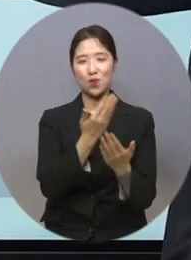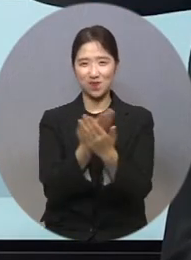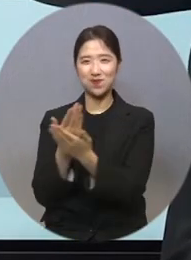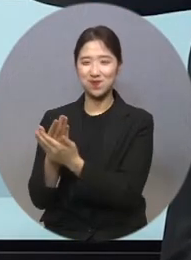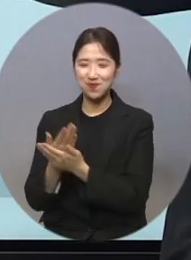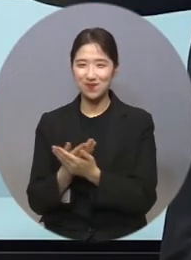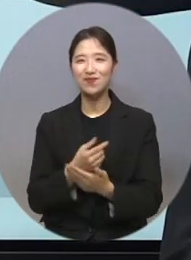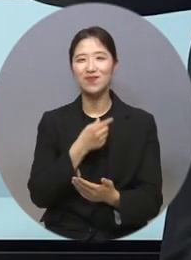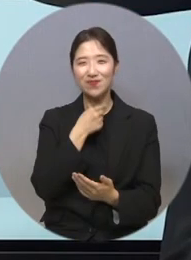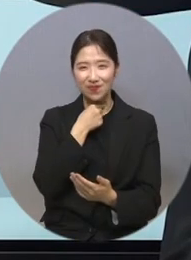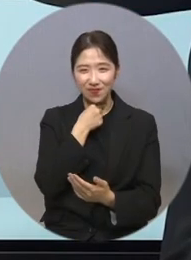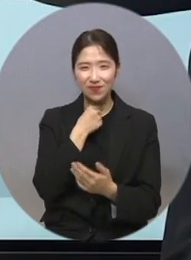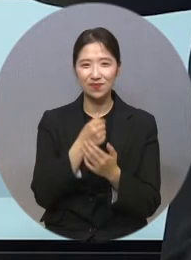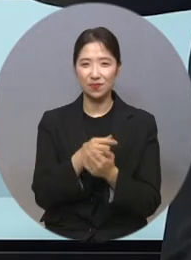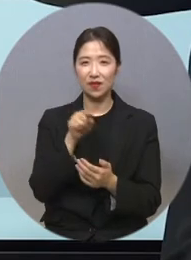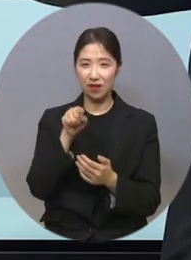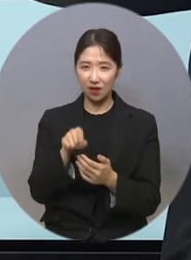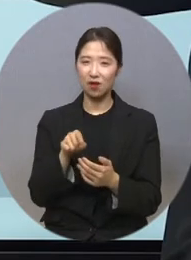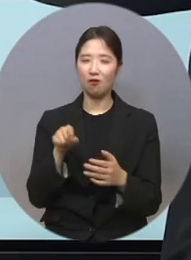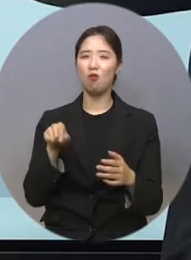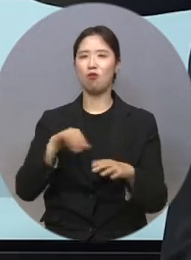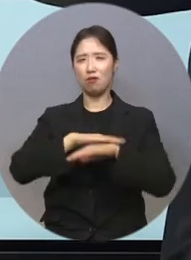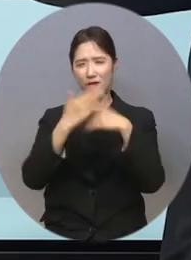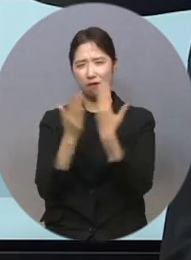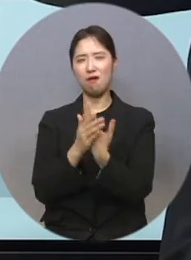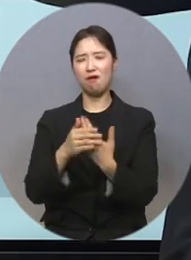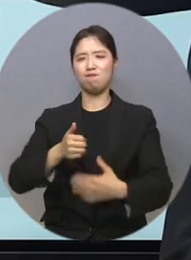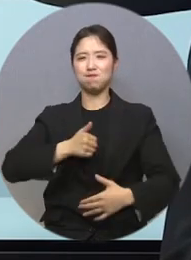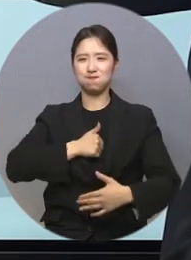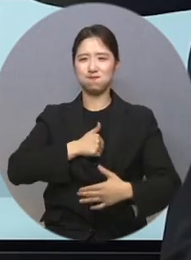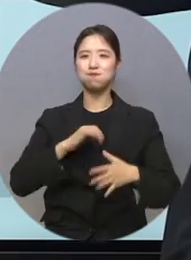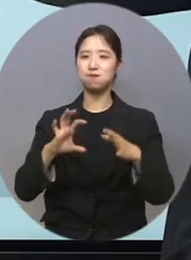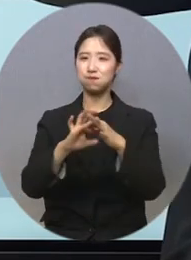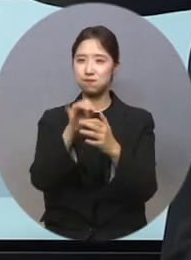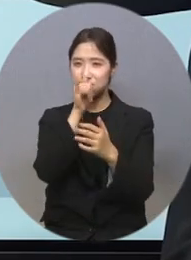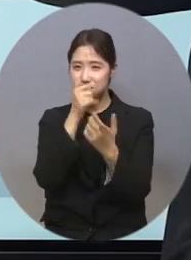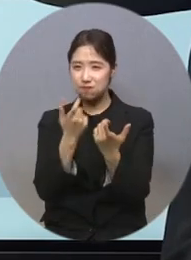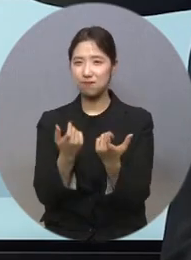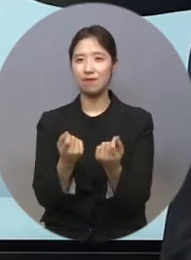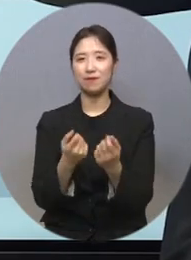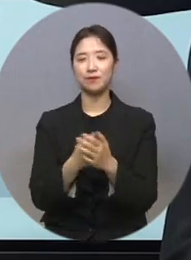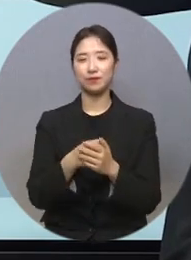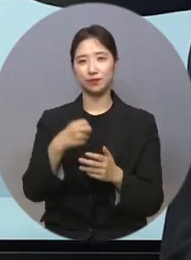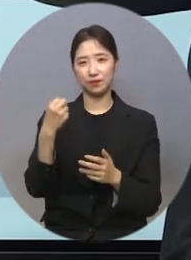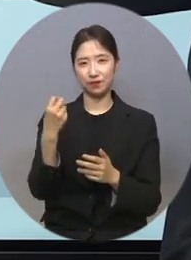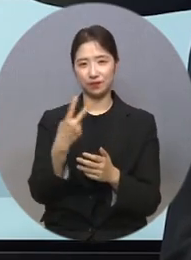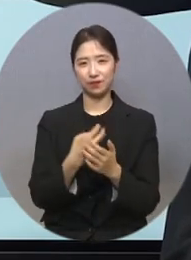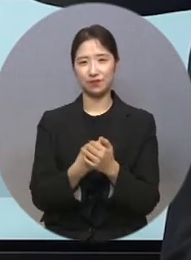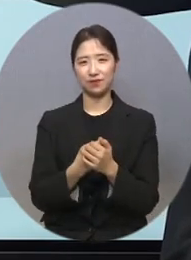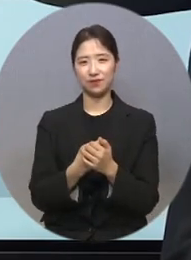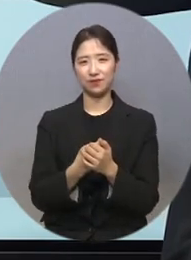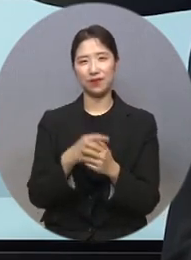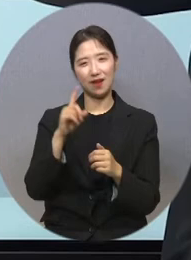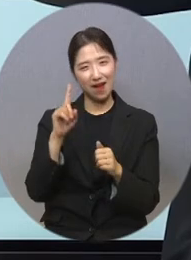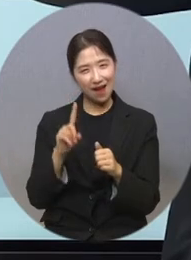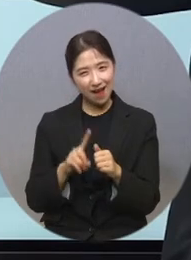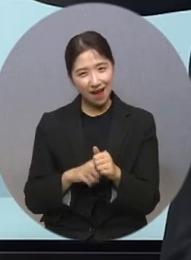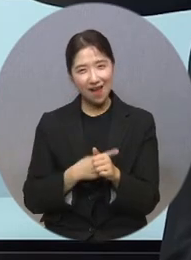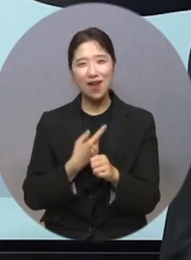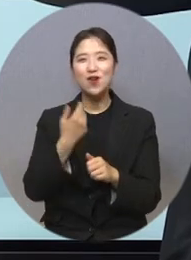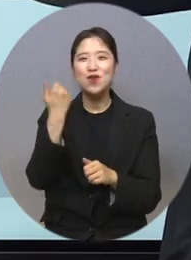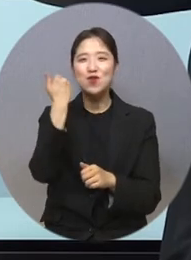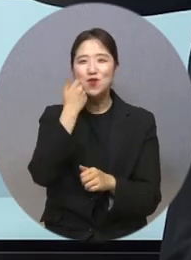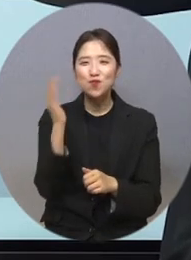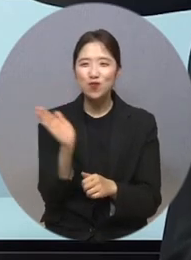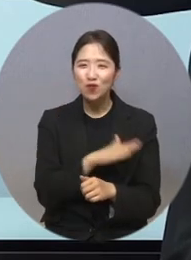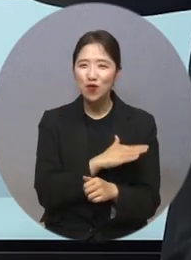요청 드릴 텐데 그게 다 정체성과 관련돼 있다 그런 생각이 잠깐 들었고요. 자연스럽게 어느 분부터 뭐 말씀을